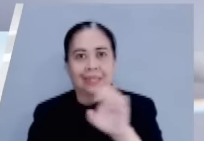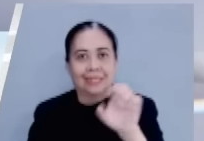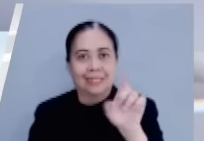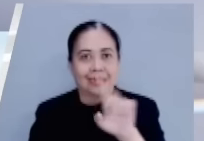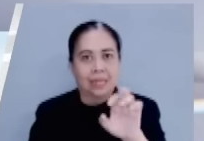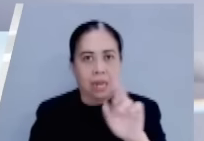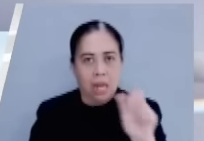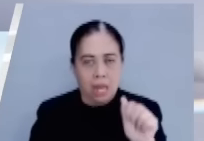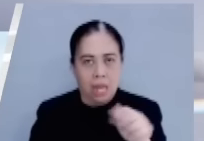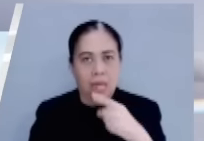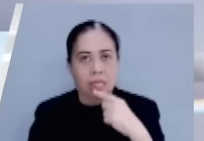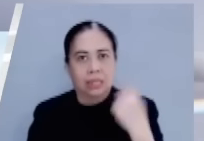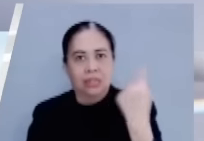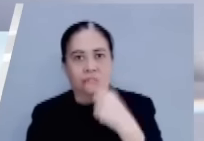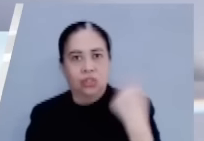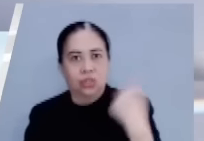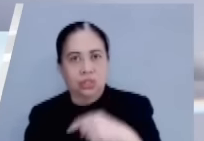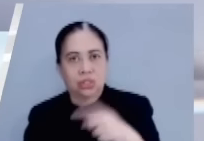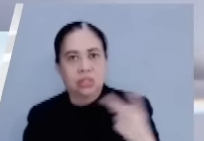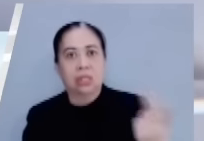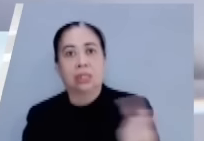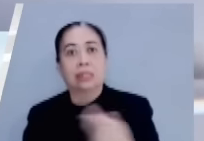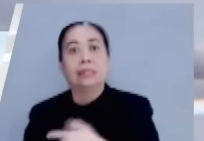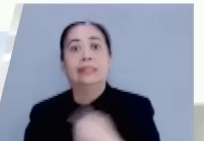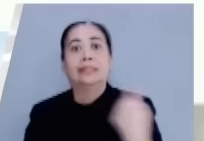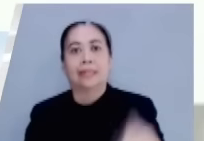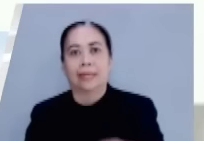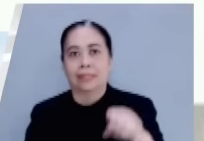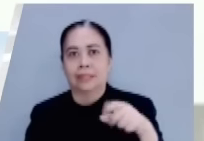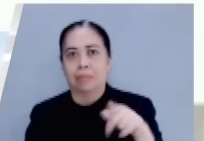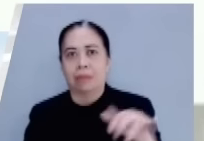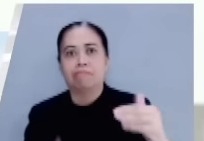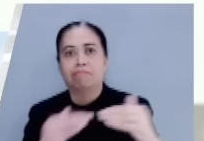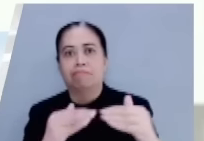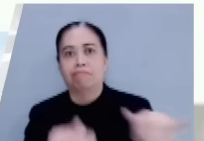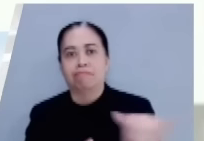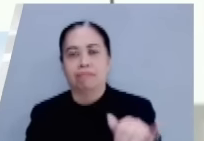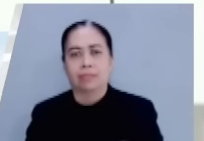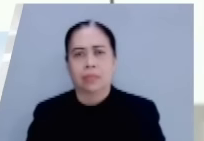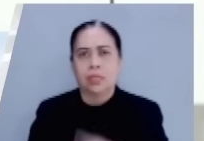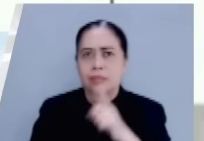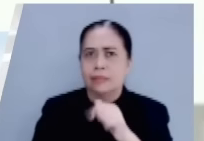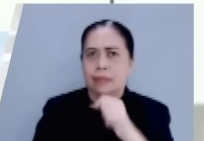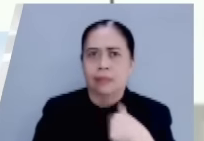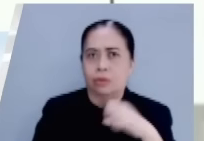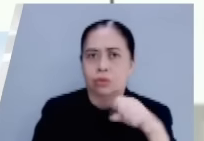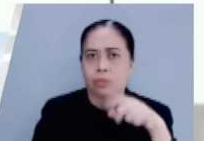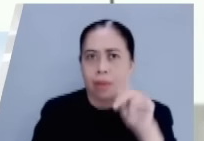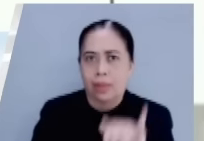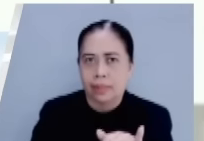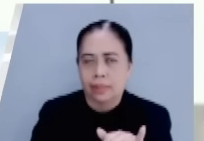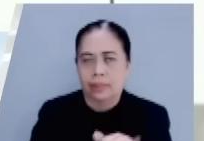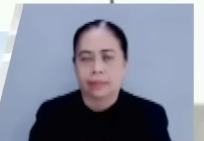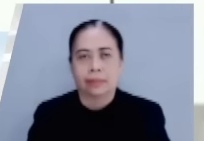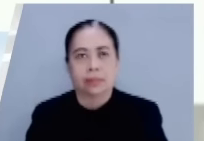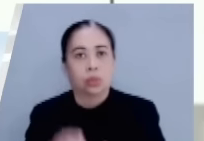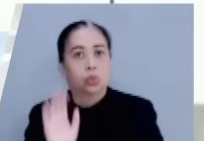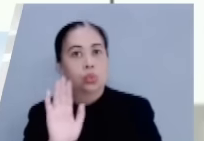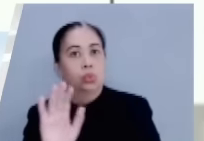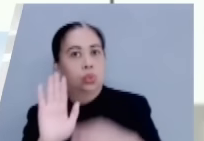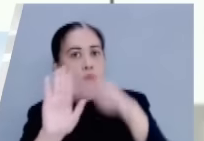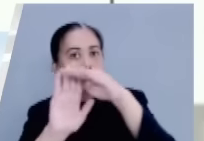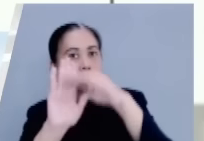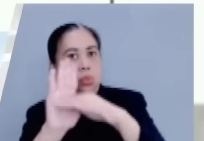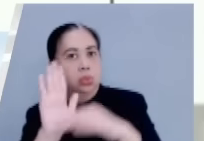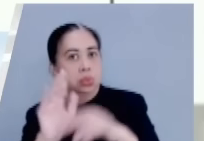Shi Zijiang na kapwa Chinese spy niya, si Guo. Definitely hindi po ako spy. Nagpakita pa siya ng listahan umano ng mga